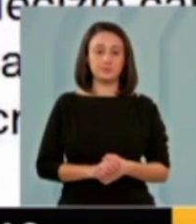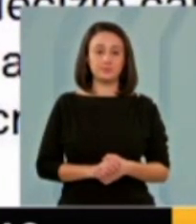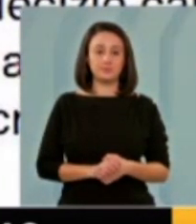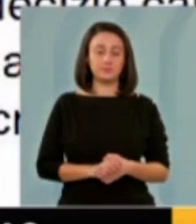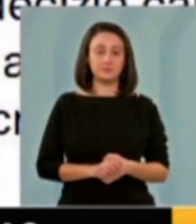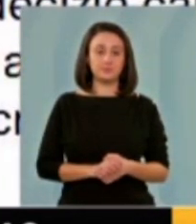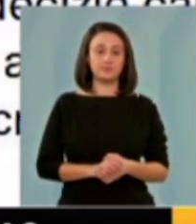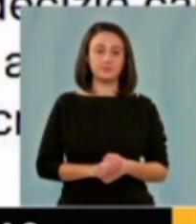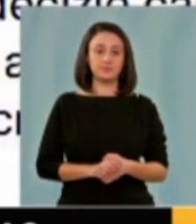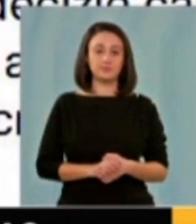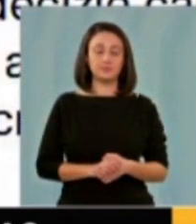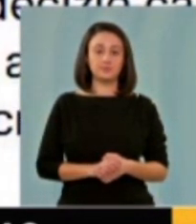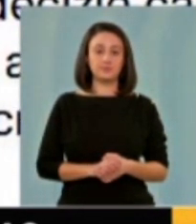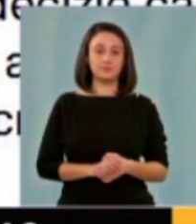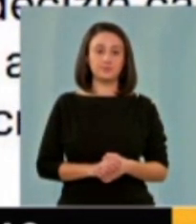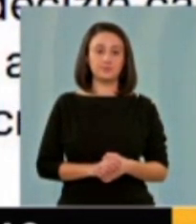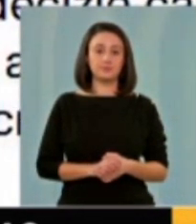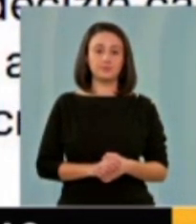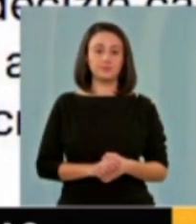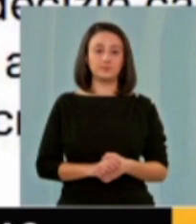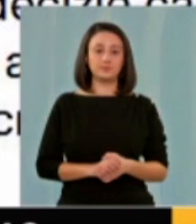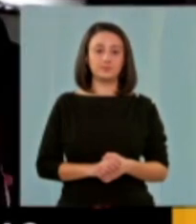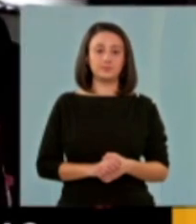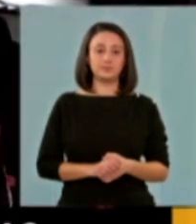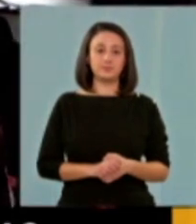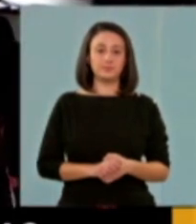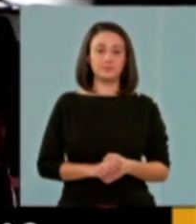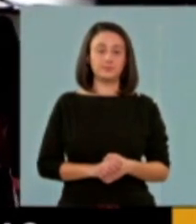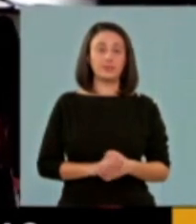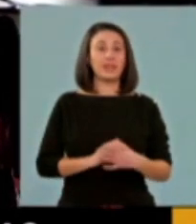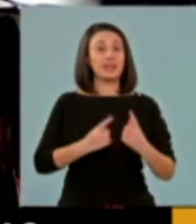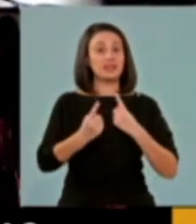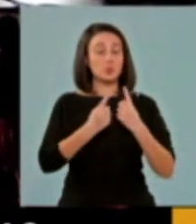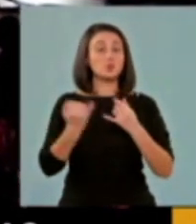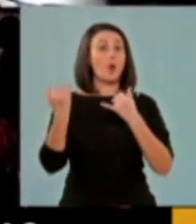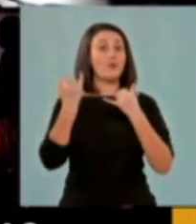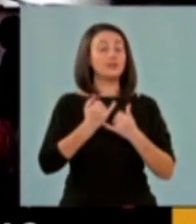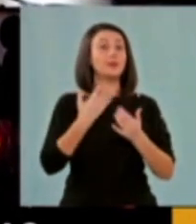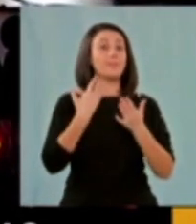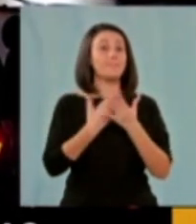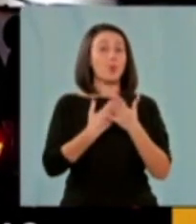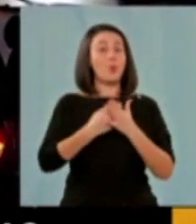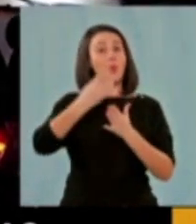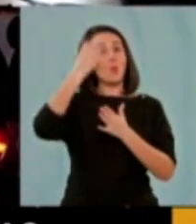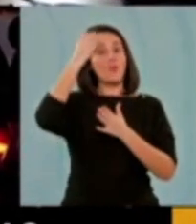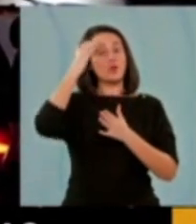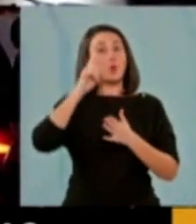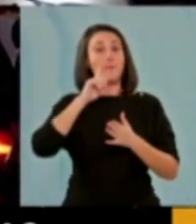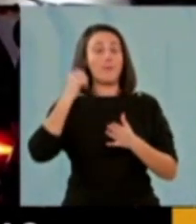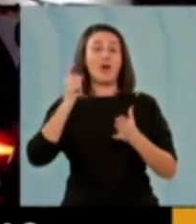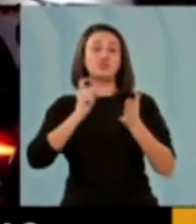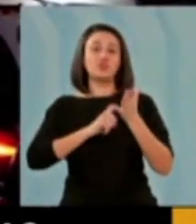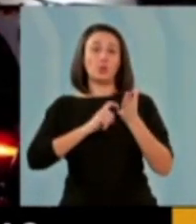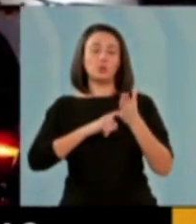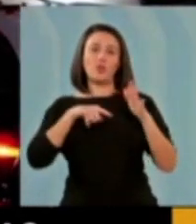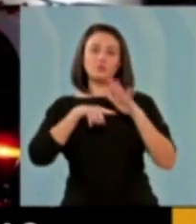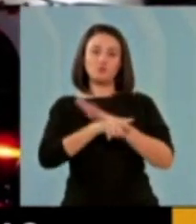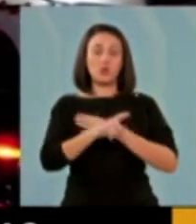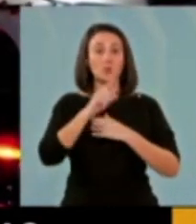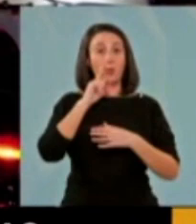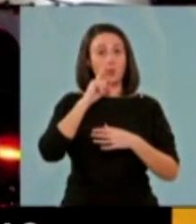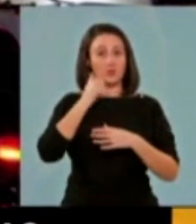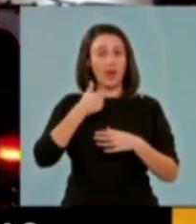Rusia împotriva Ucrainei a mai scris șeful diplomației române discuțiile au venit în contextul în care guvernul maghiar a cerut refugiaților